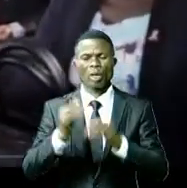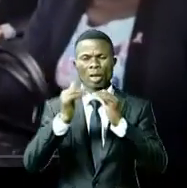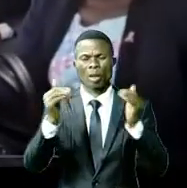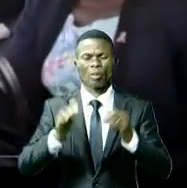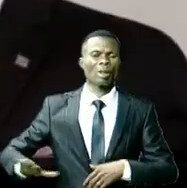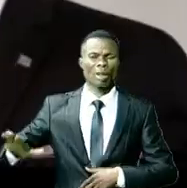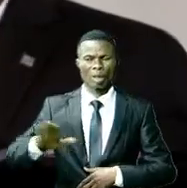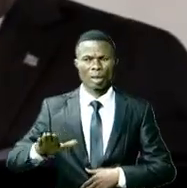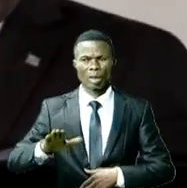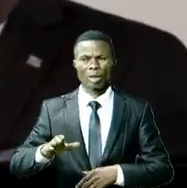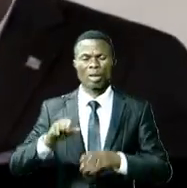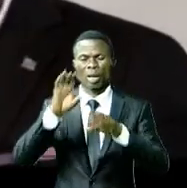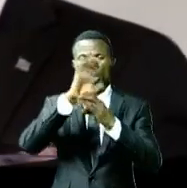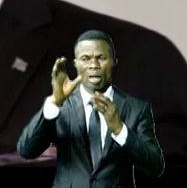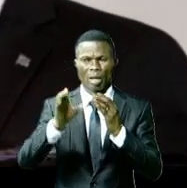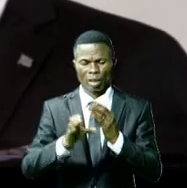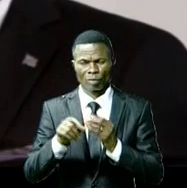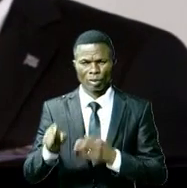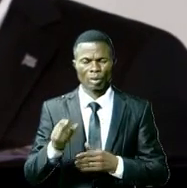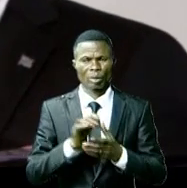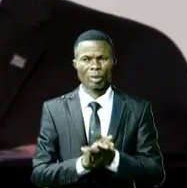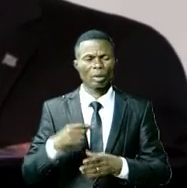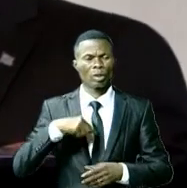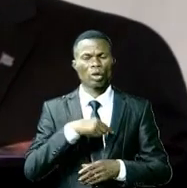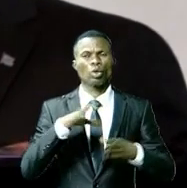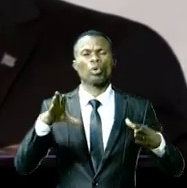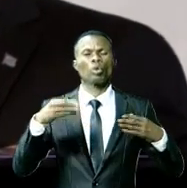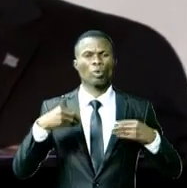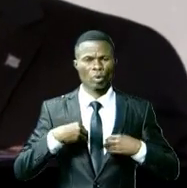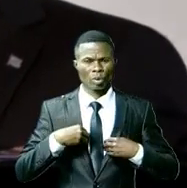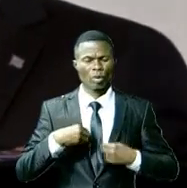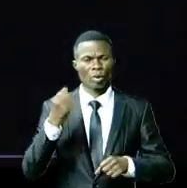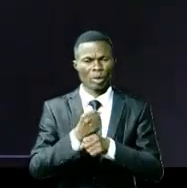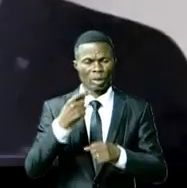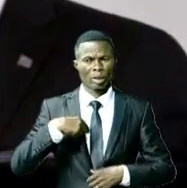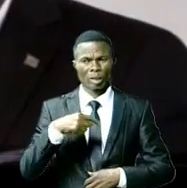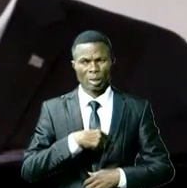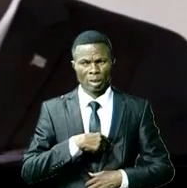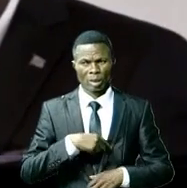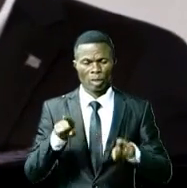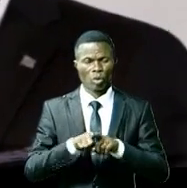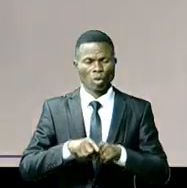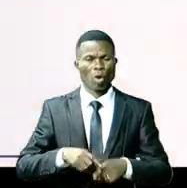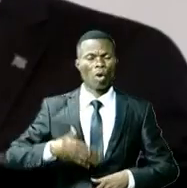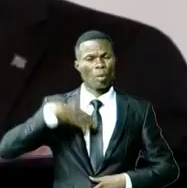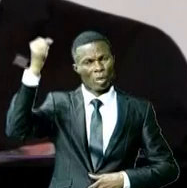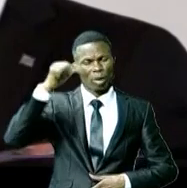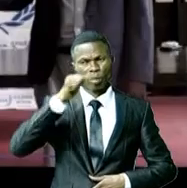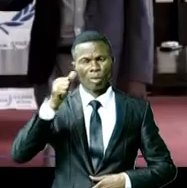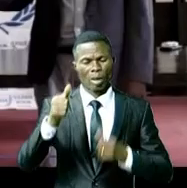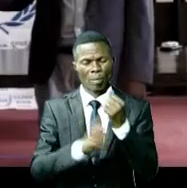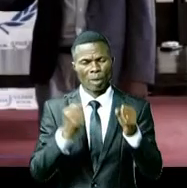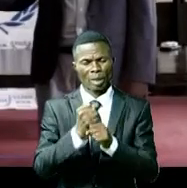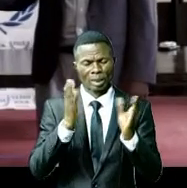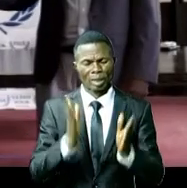nations et des continents, CULPAC en sigle. Nous acceptons notre mission, non pas comme un héros, mais comme un humble serviteur